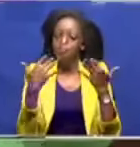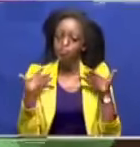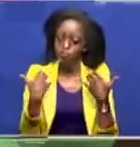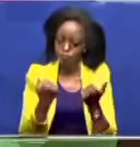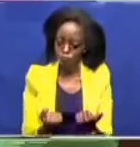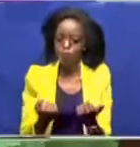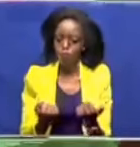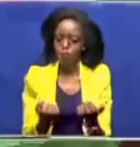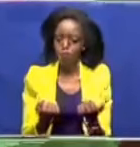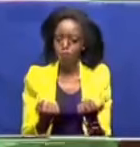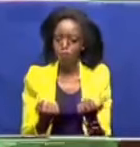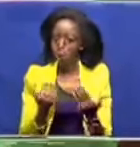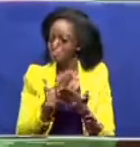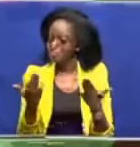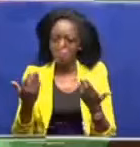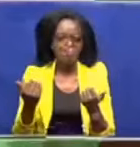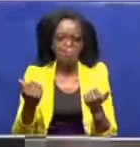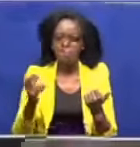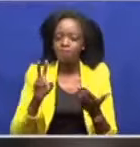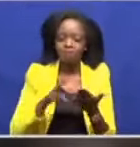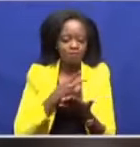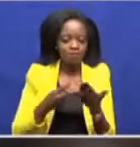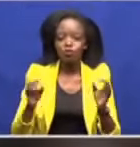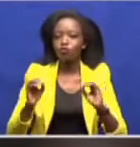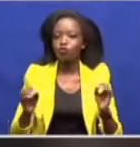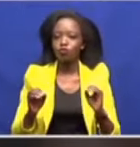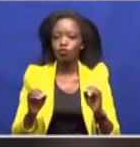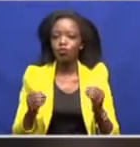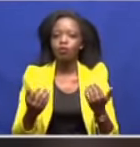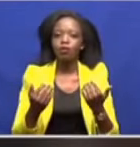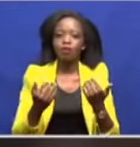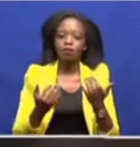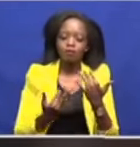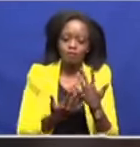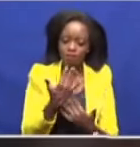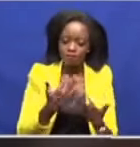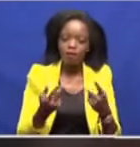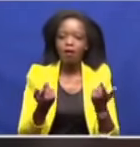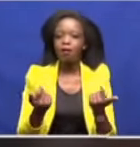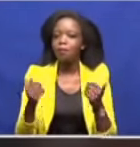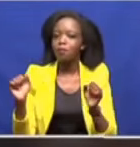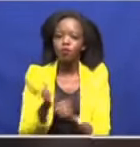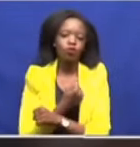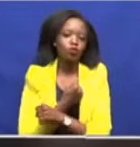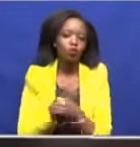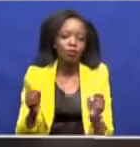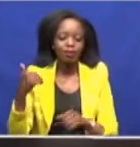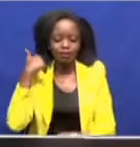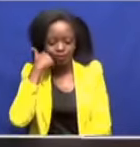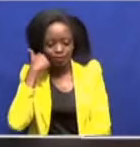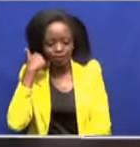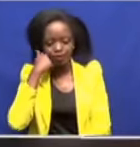Hakuna mambo ambayo atatushinda nguvu, hata milango ya kuzimu, hata mauti, hata